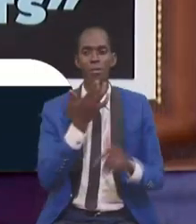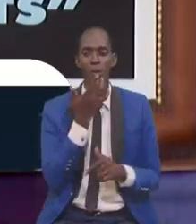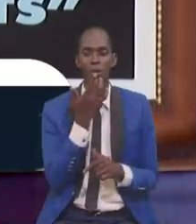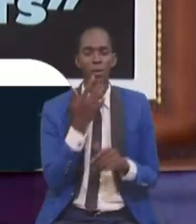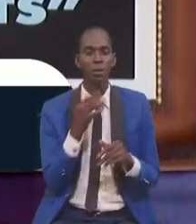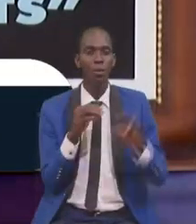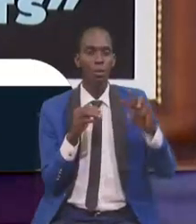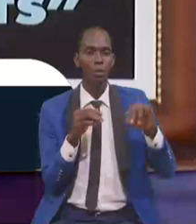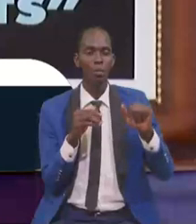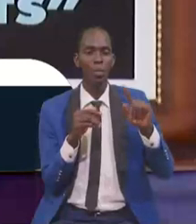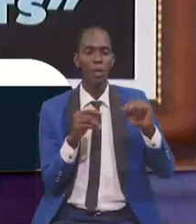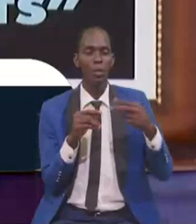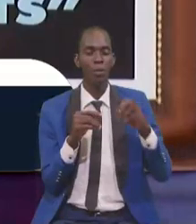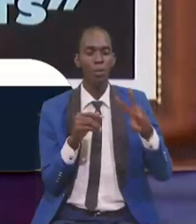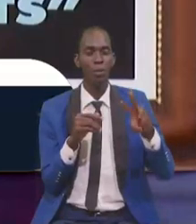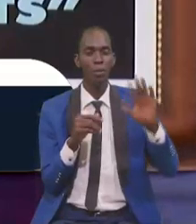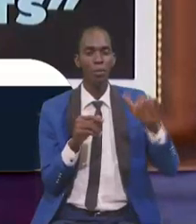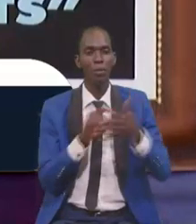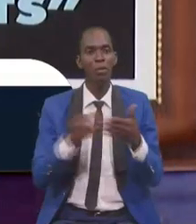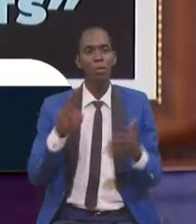faveur. Matthieu 15, 22.